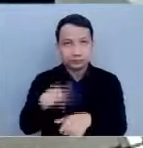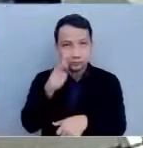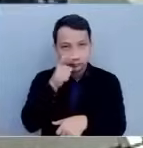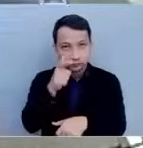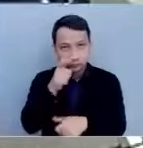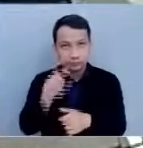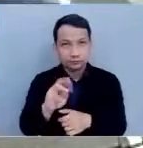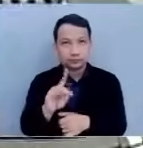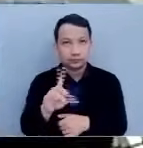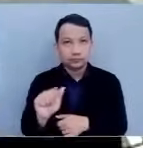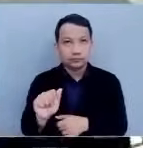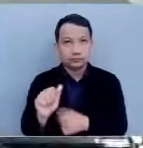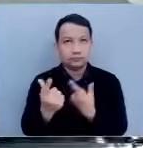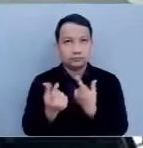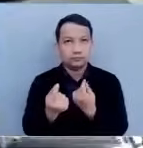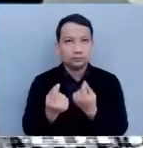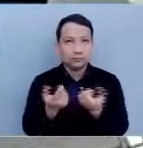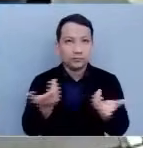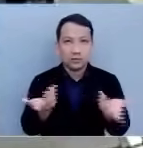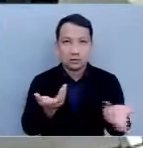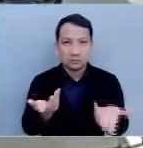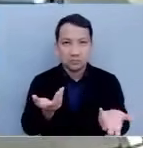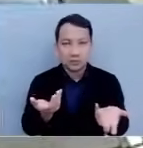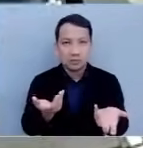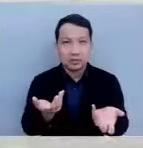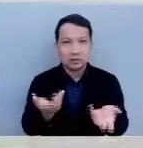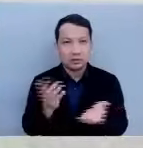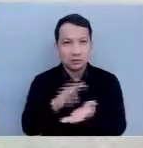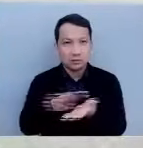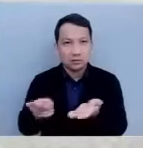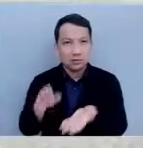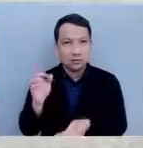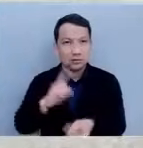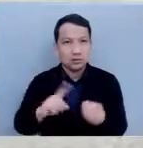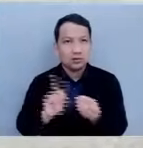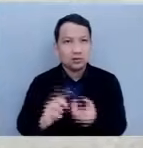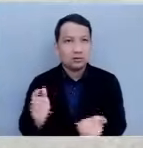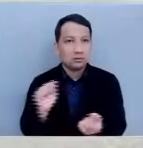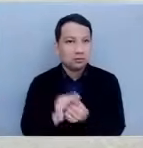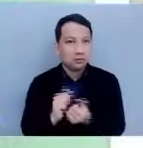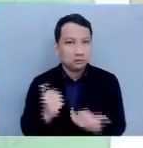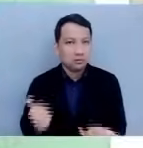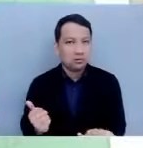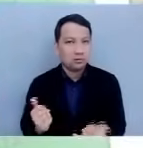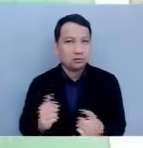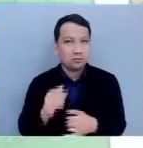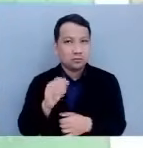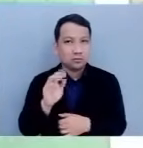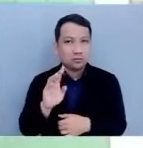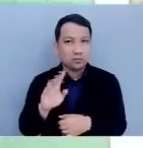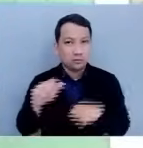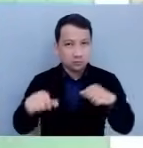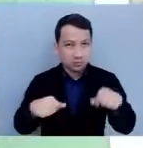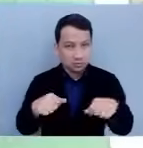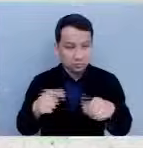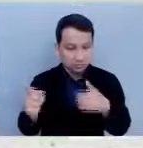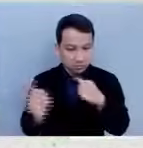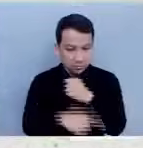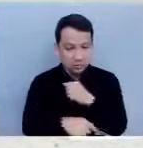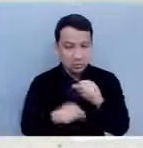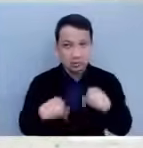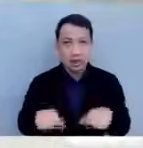sa MMDA na patuntunan kung ano, may mga exemptions ba dito, kasama ba dito yung mga four-wheel drivers sa pagmumultahin just in